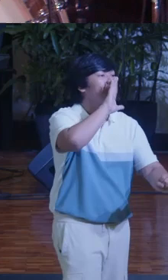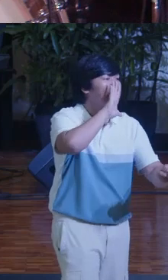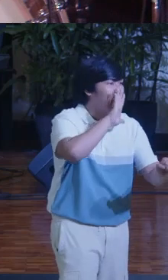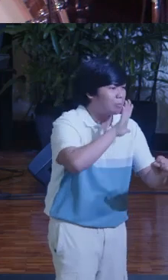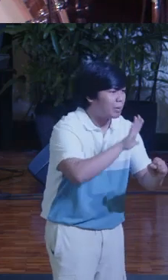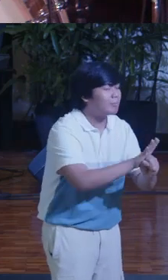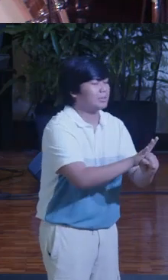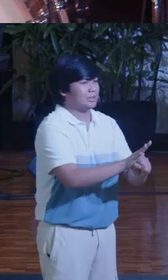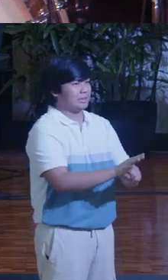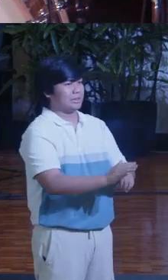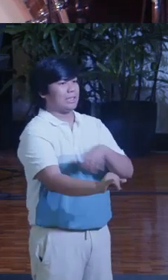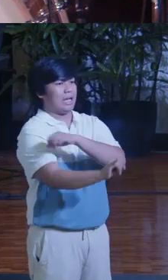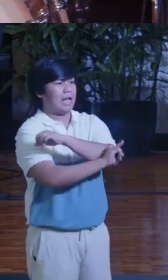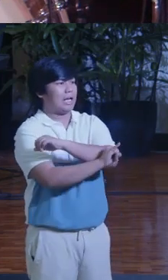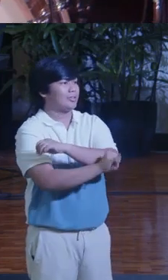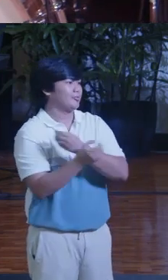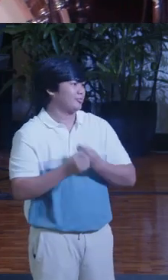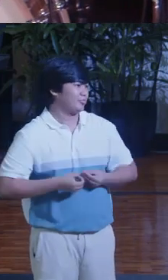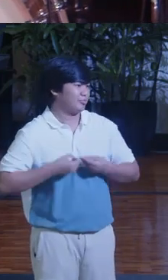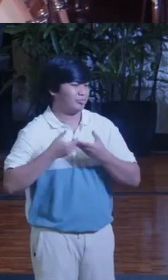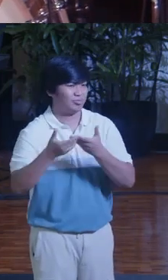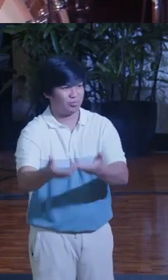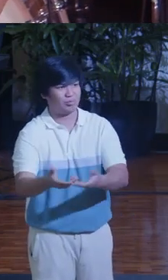Binuhay, binigyan ng anak si Sarah